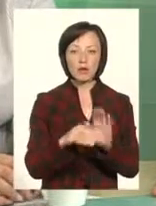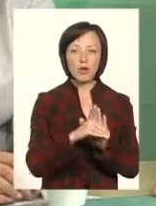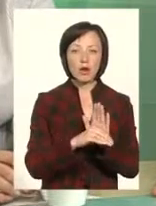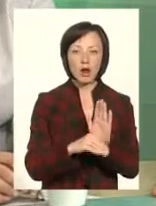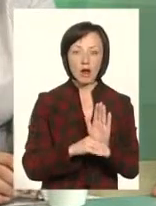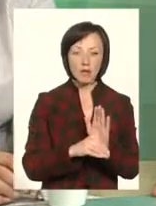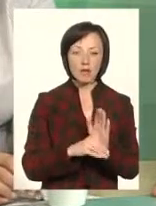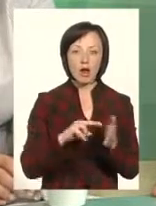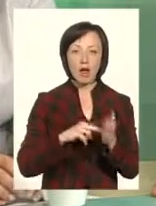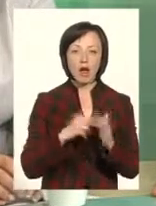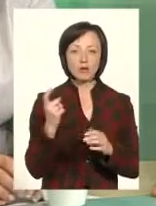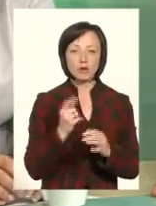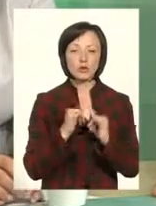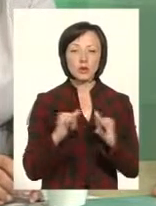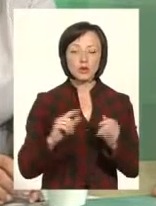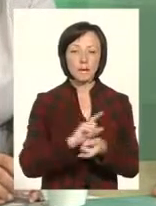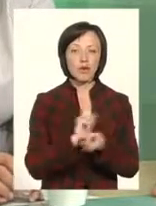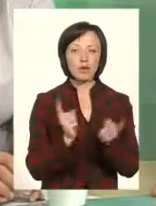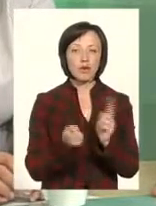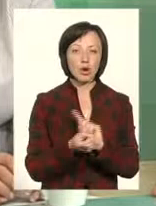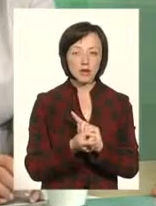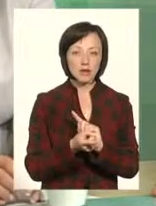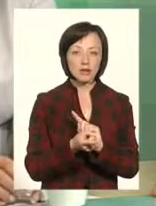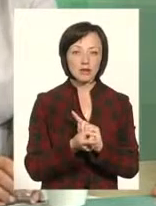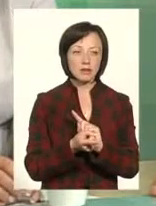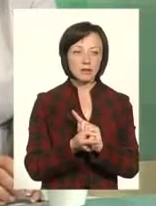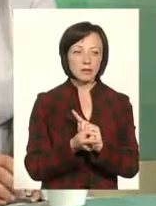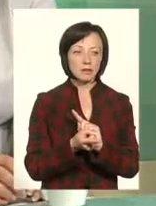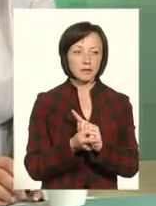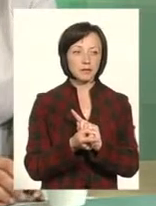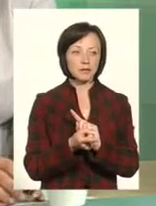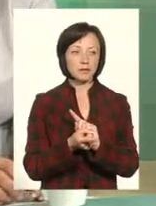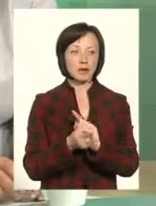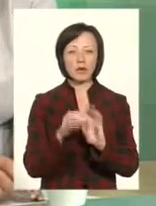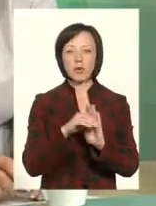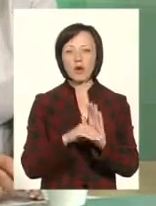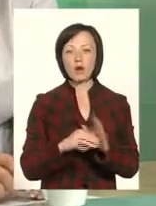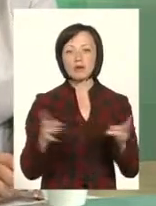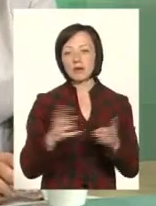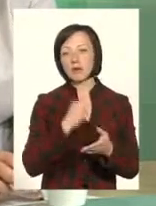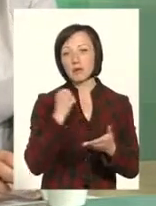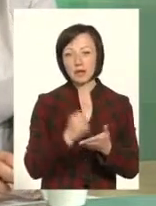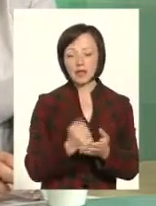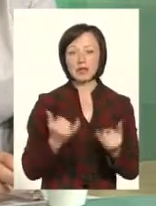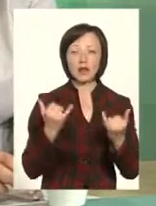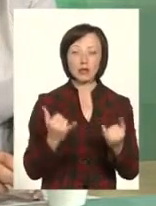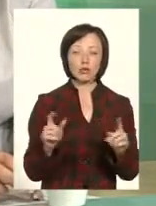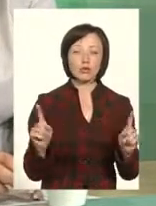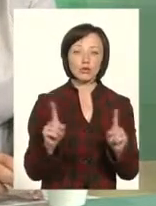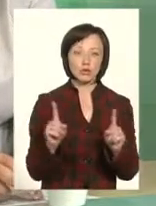програми економічного розвитку, вони переродились сьогодні в програму, яку треба прийняти для того,